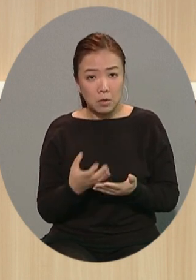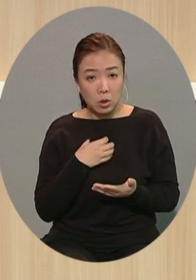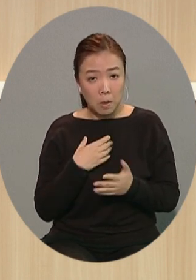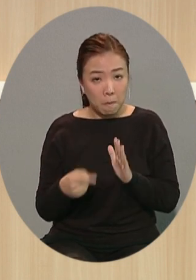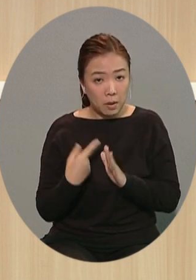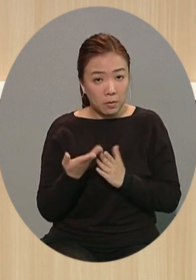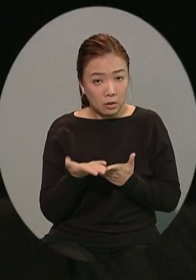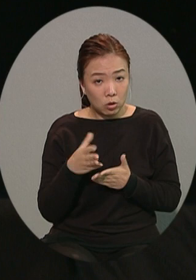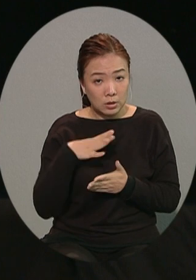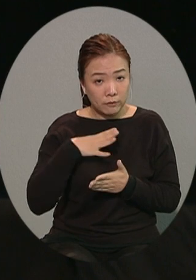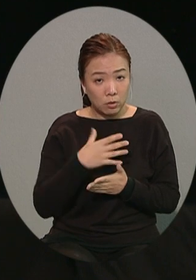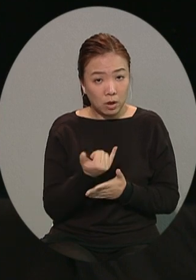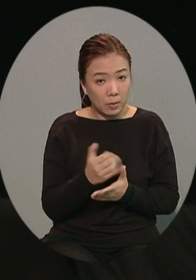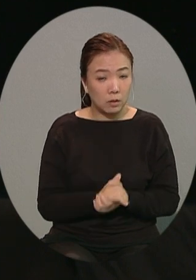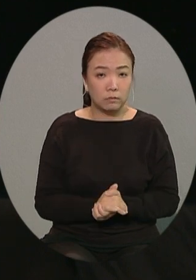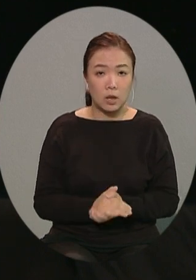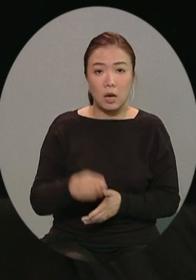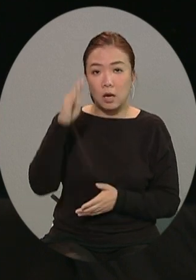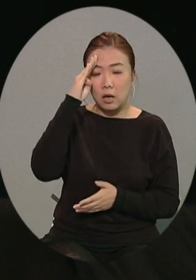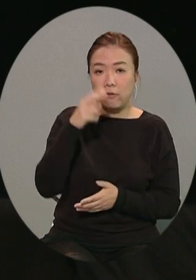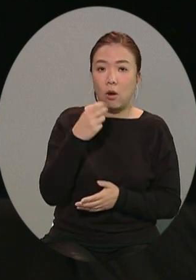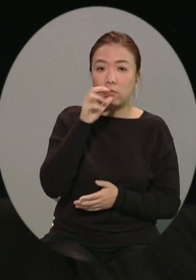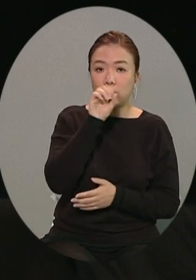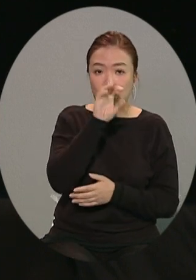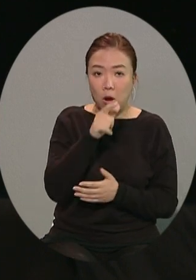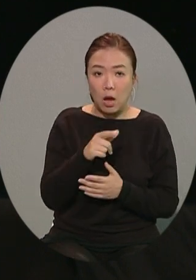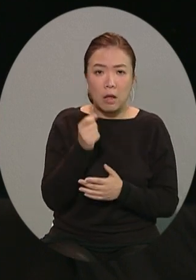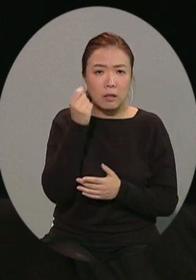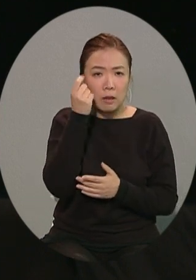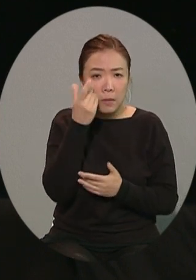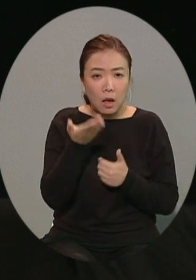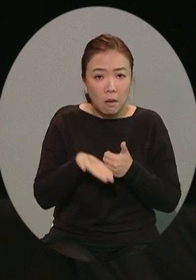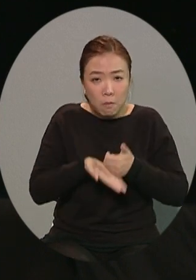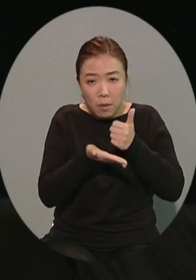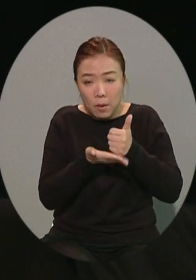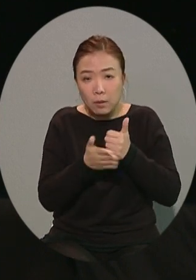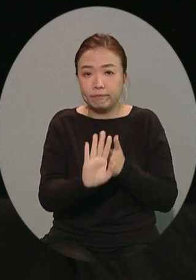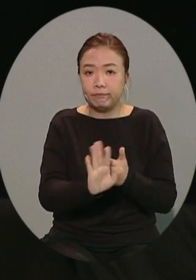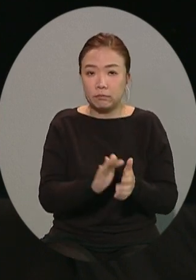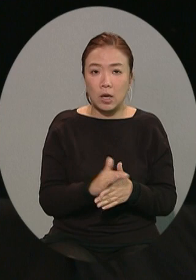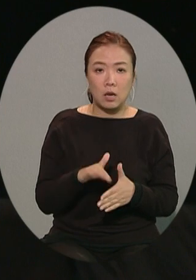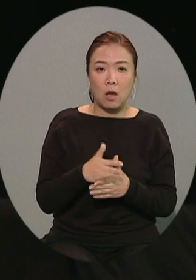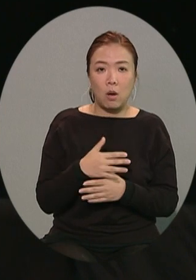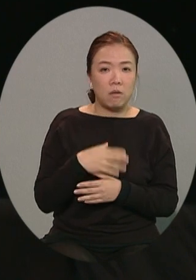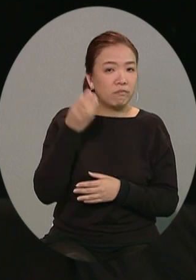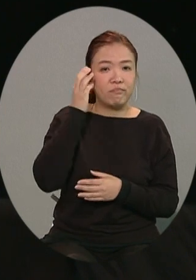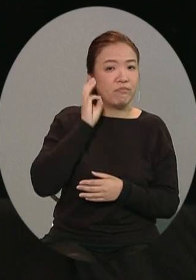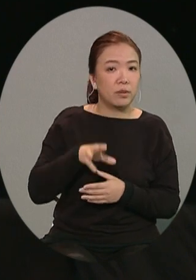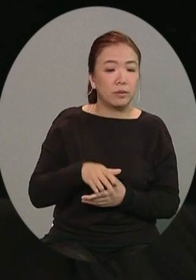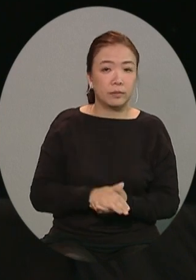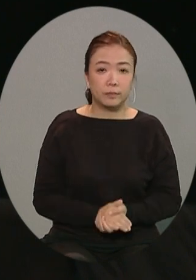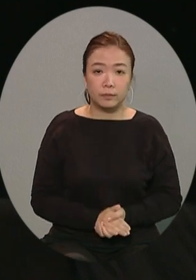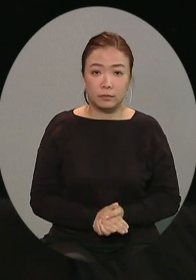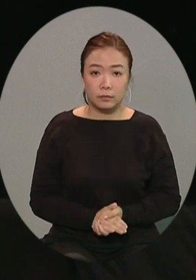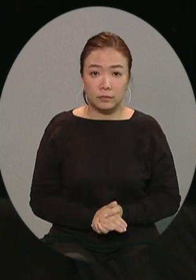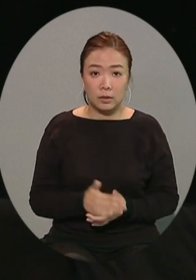嘅情況咧？ 警方嘅言論，我認為唔需要特別去抬舉佢哋，因為應該係不值一聽嘅。我